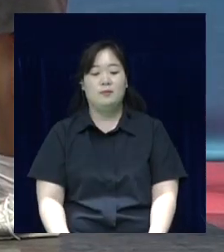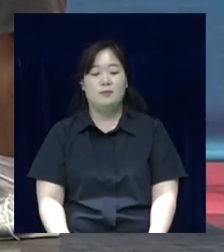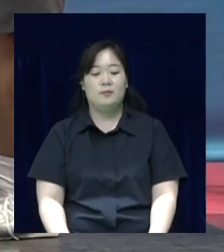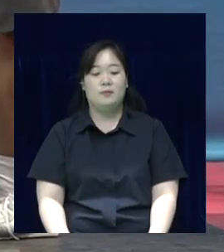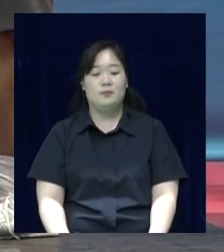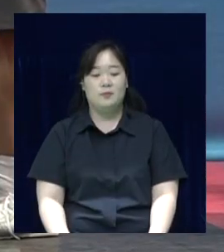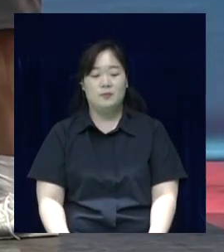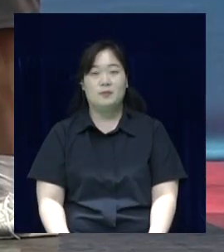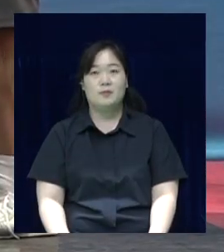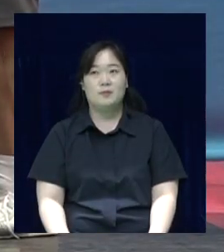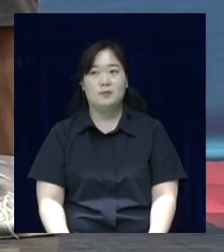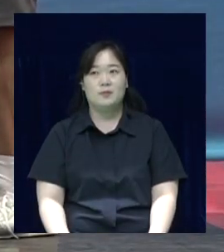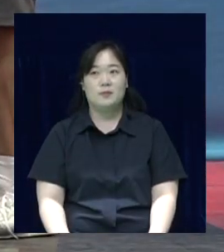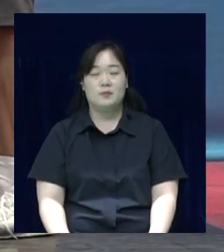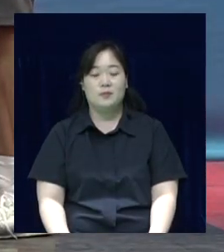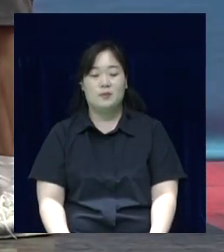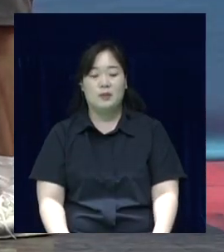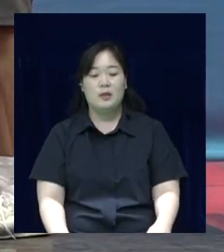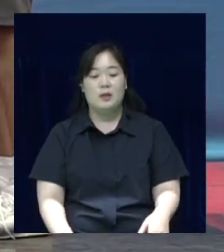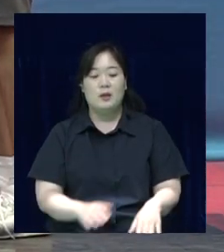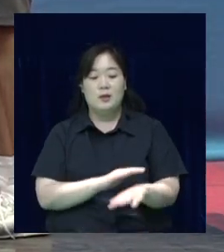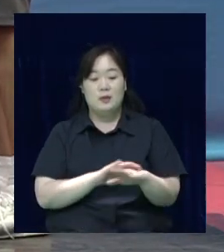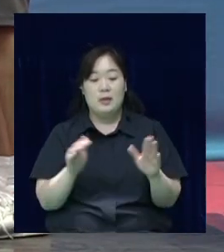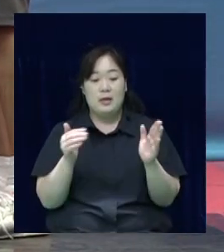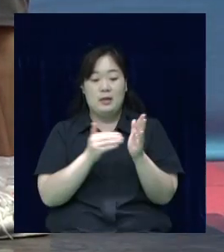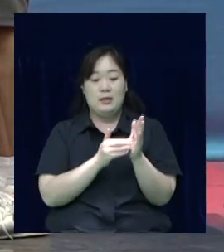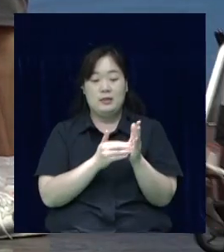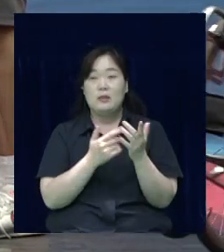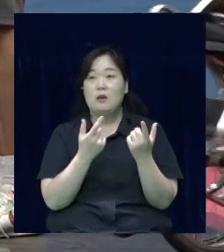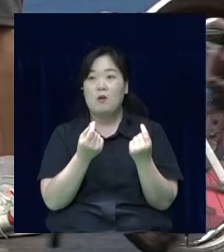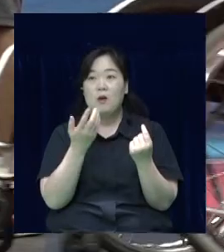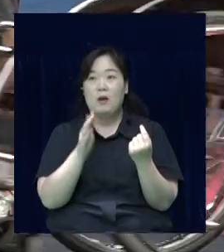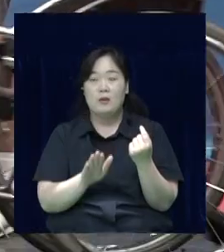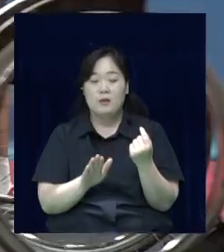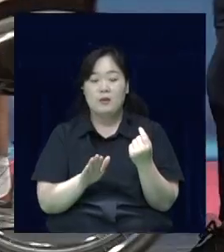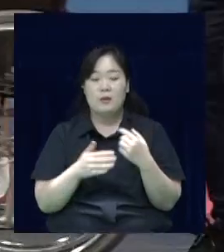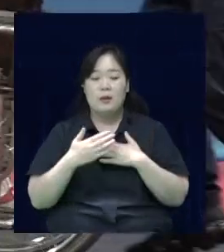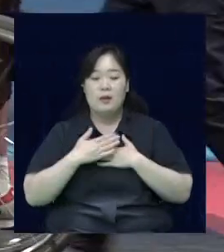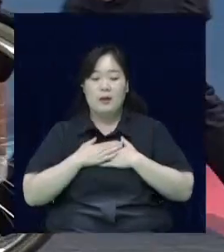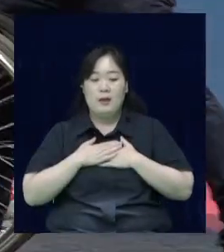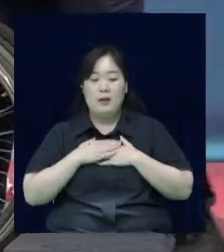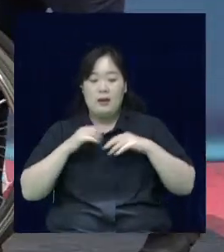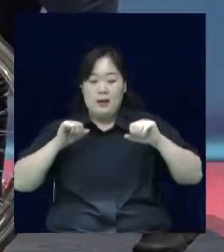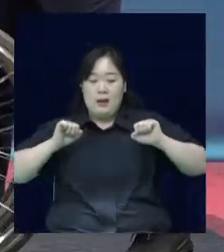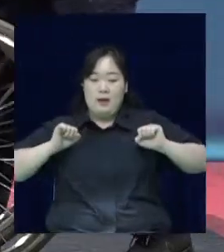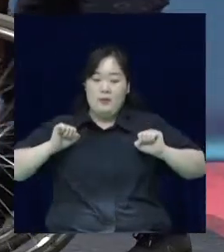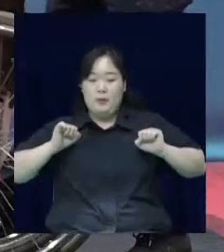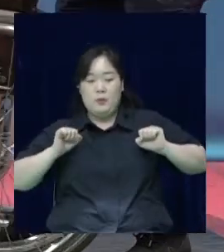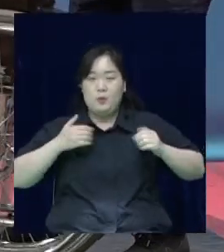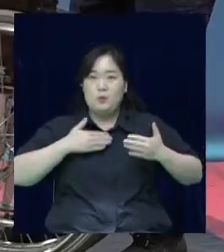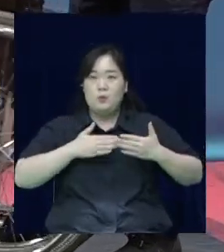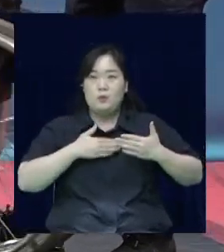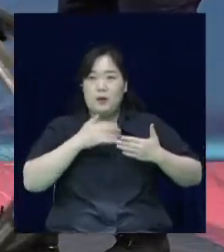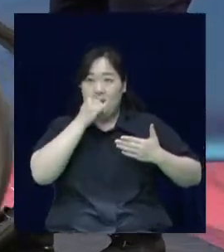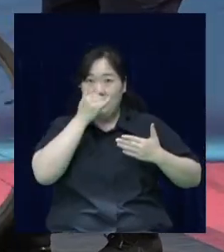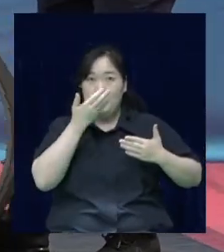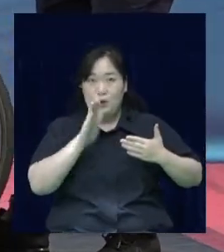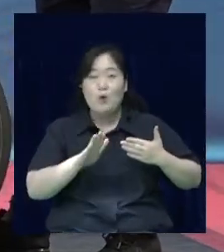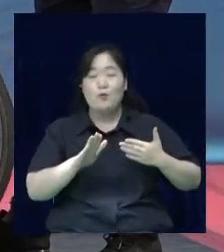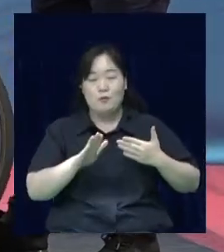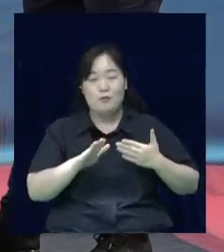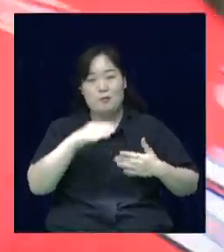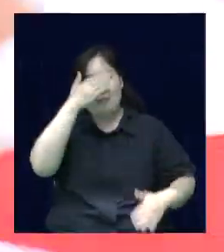기압을 내면서 이렇게 1차 시도를 마무리 지었는데 어떠셨나요? 예, 가슴 부위에서 약간 불안한 감이 있었는데 예, 심판들이 다 합격